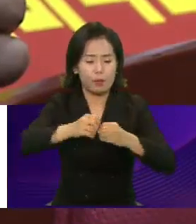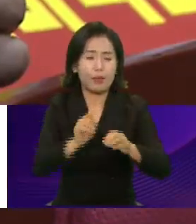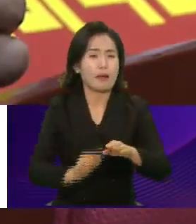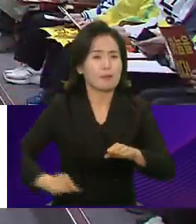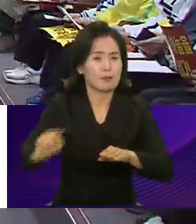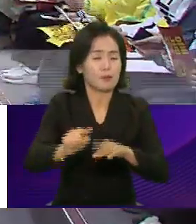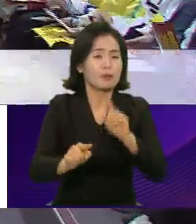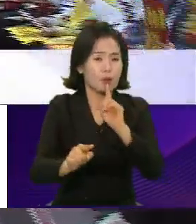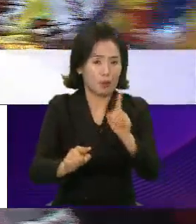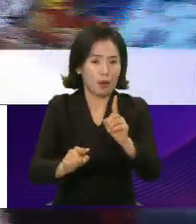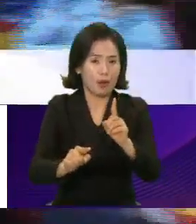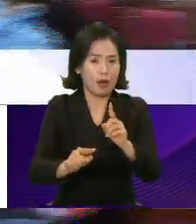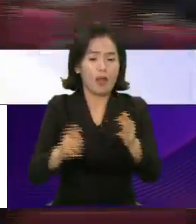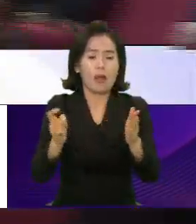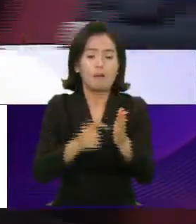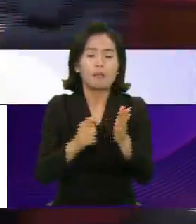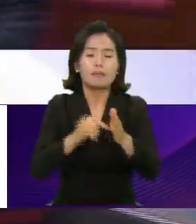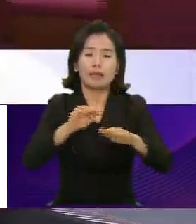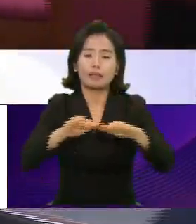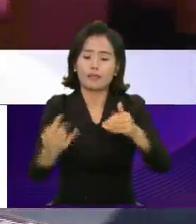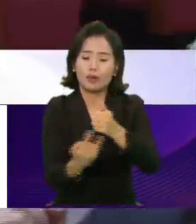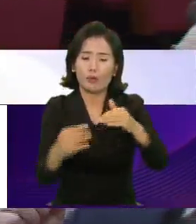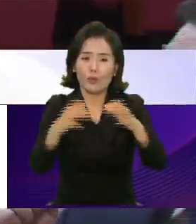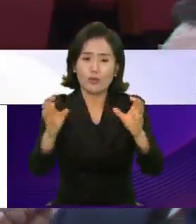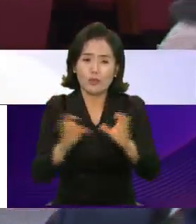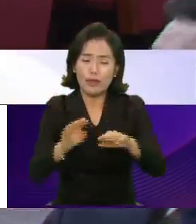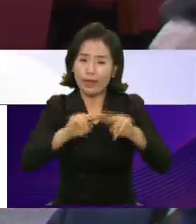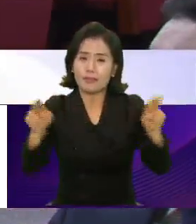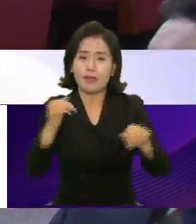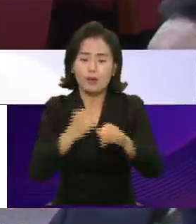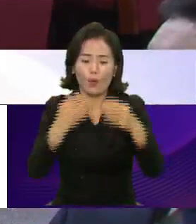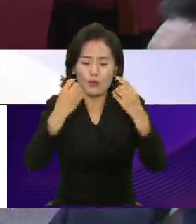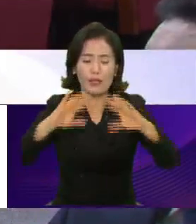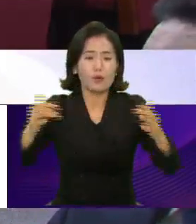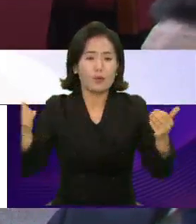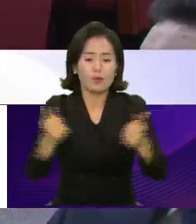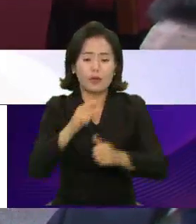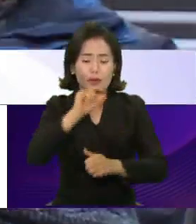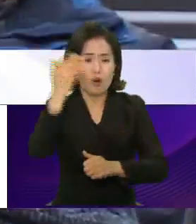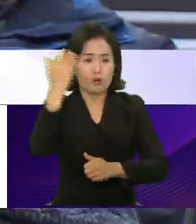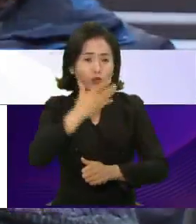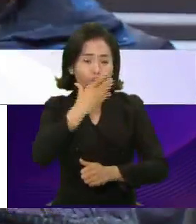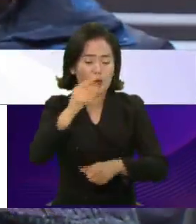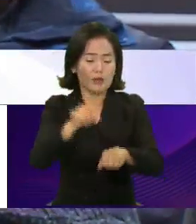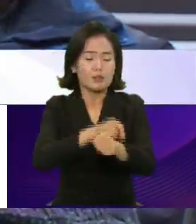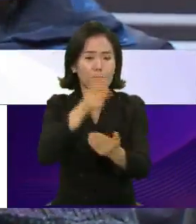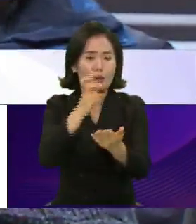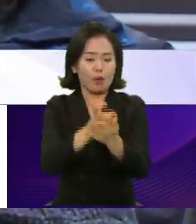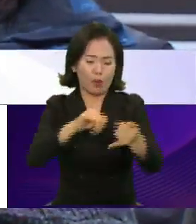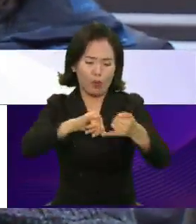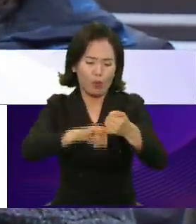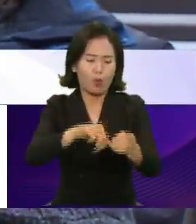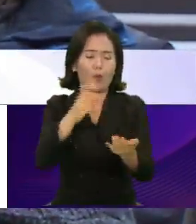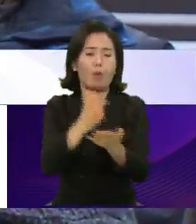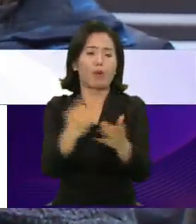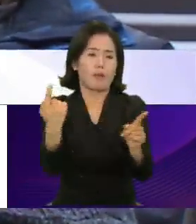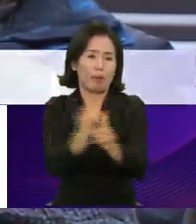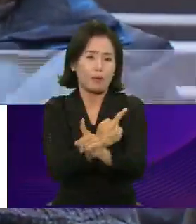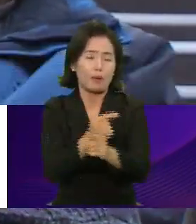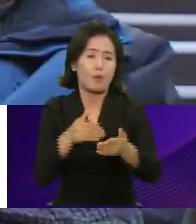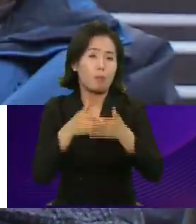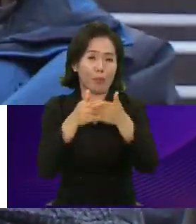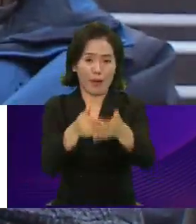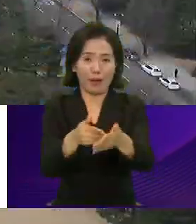겁니다. 비대위는 기획단을 해체하고 새 국회가 여순사건특별법을 반드시 개정하라고